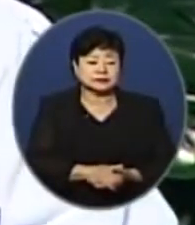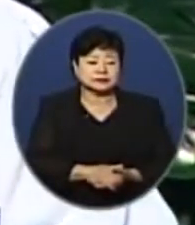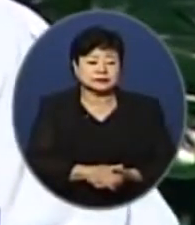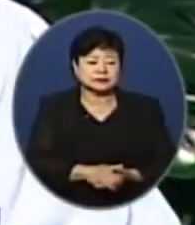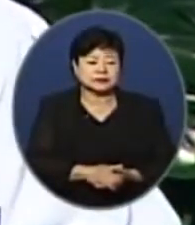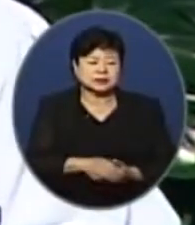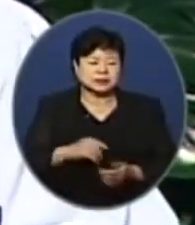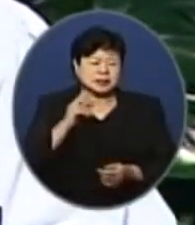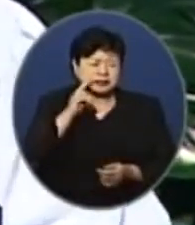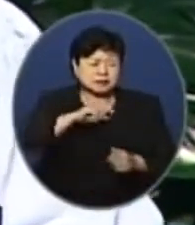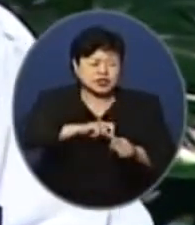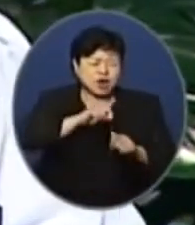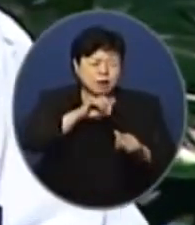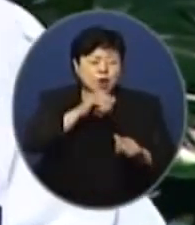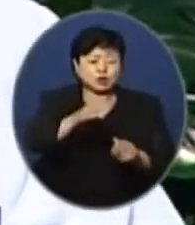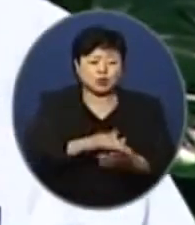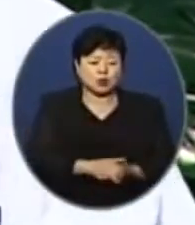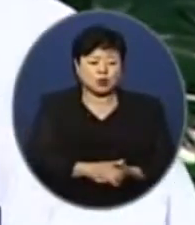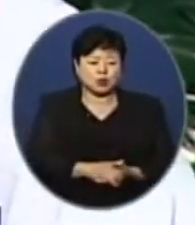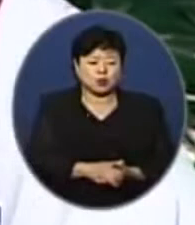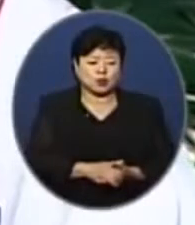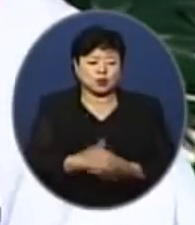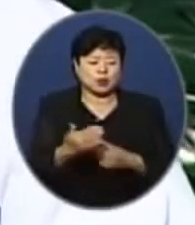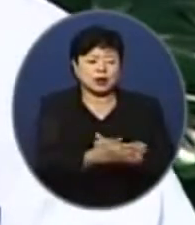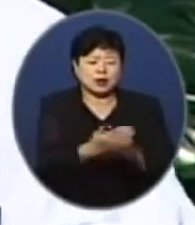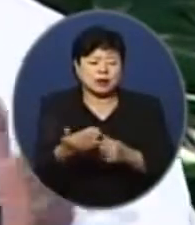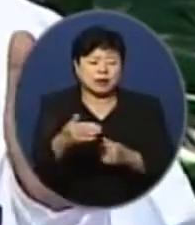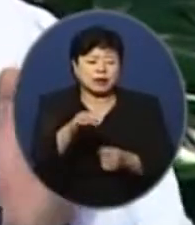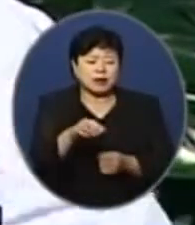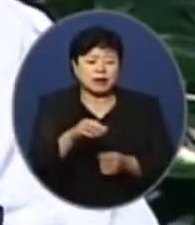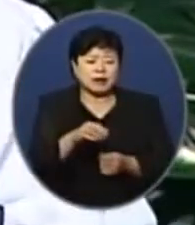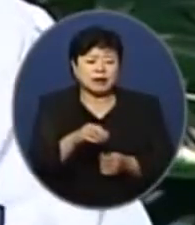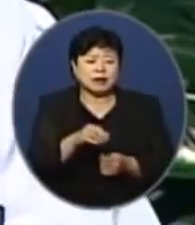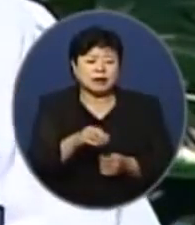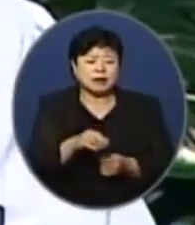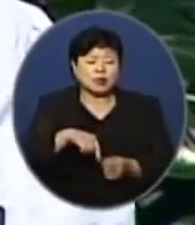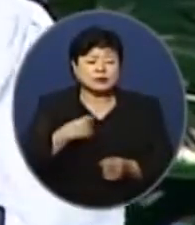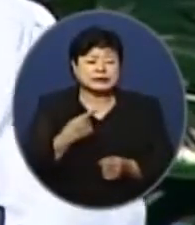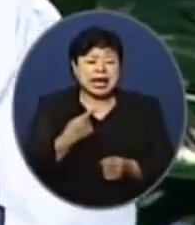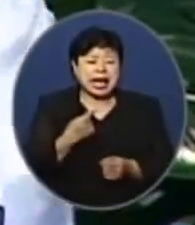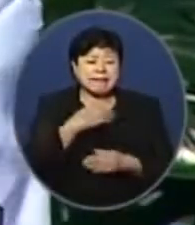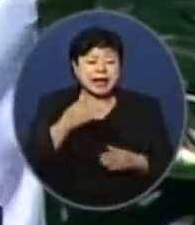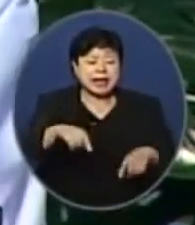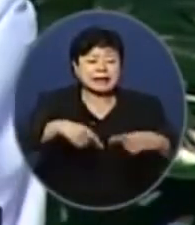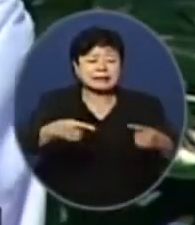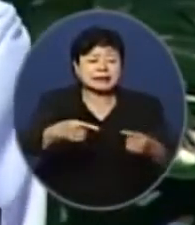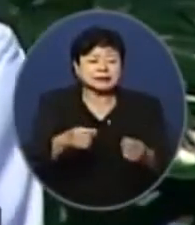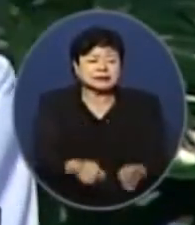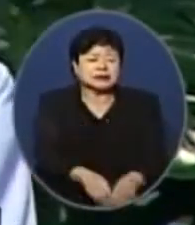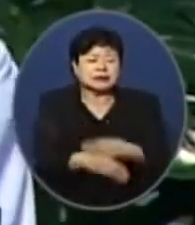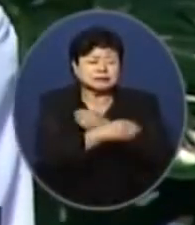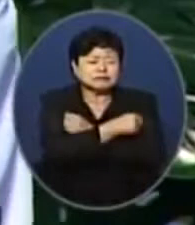심한 형벌이 가해집니다. 나중에는 사방 2평만 미터 작은 독방에 집어넣는데 꼼짝하지